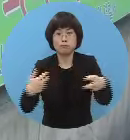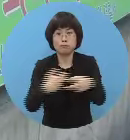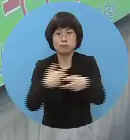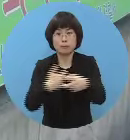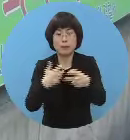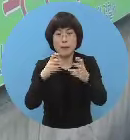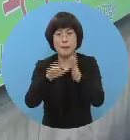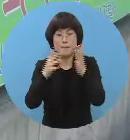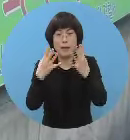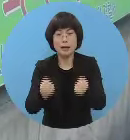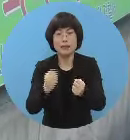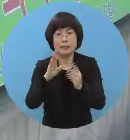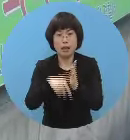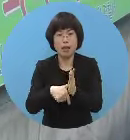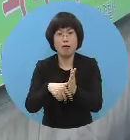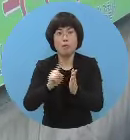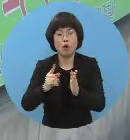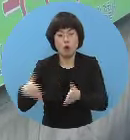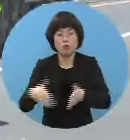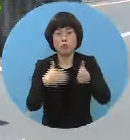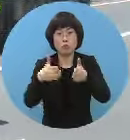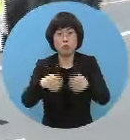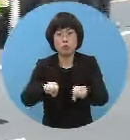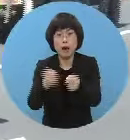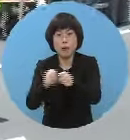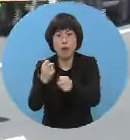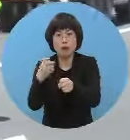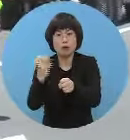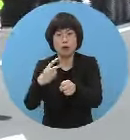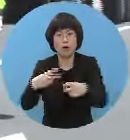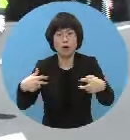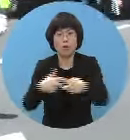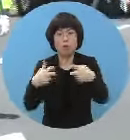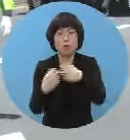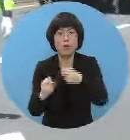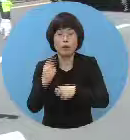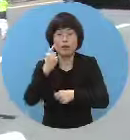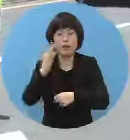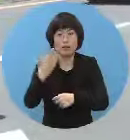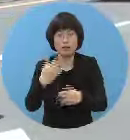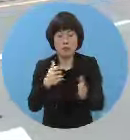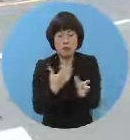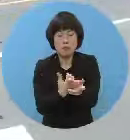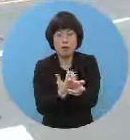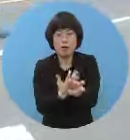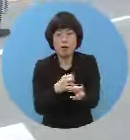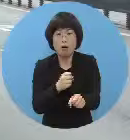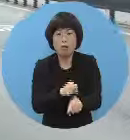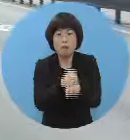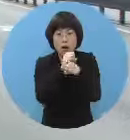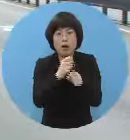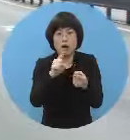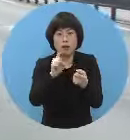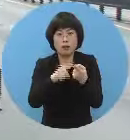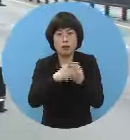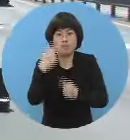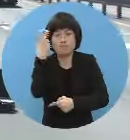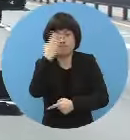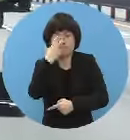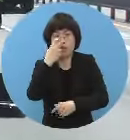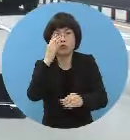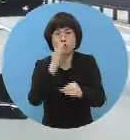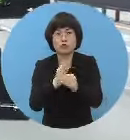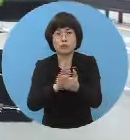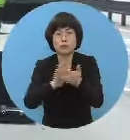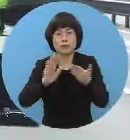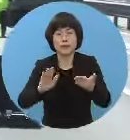전라남도는 물동량이 증가하는 해빙기를 맞아 도로 파손의 주범이자 대형 교통사고의 원인이 되는 화물 건설기계의 과적 행위 근절을